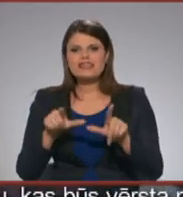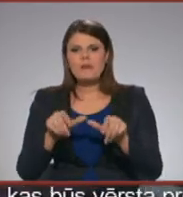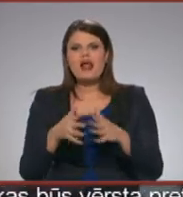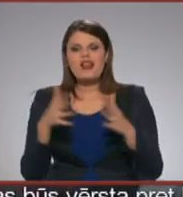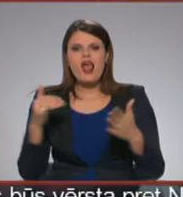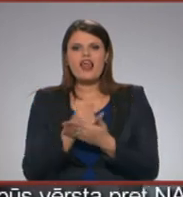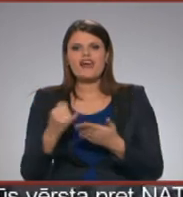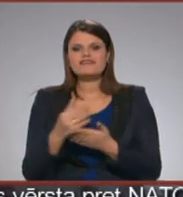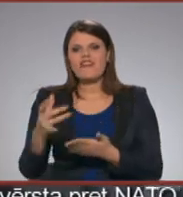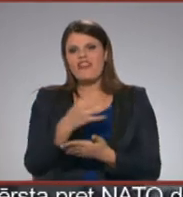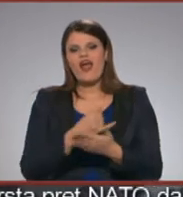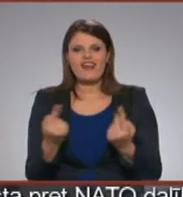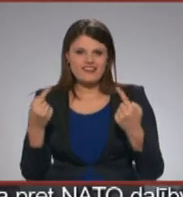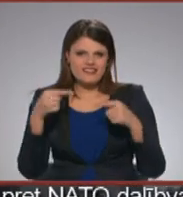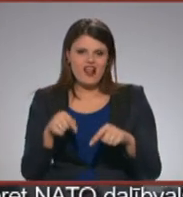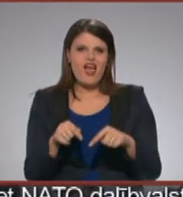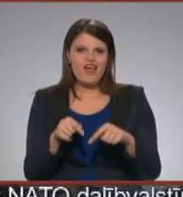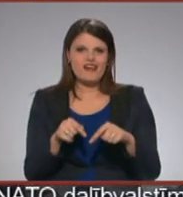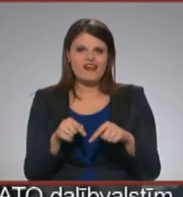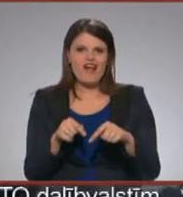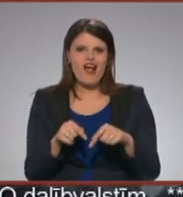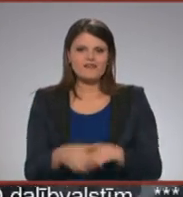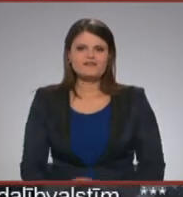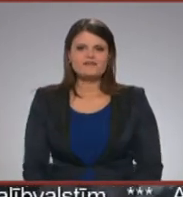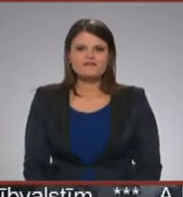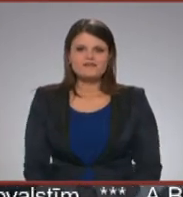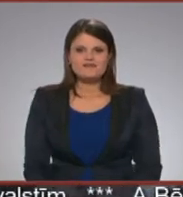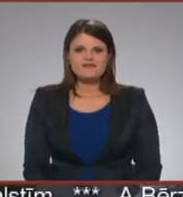Lielās Talkas laikā. Ausmas Prukte, Roberts Kalniņš, Latgales reģionālā televīzija.